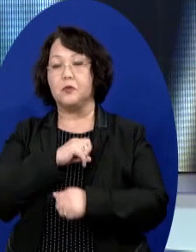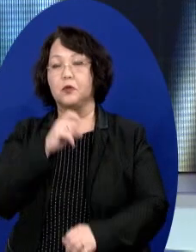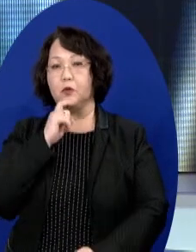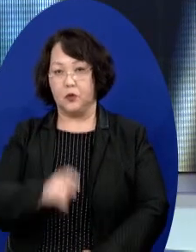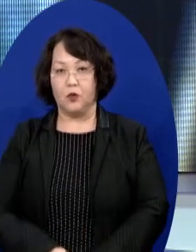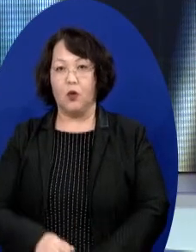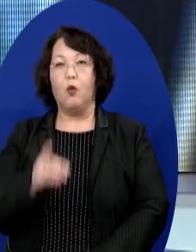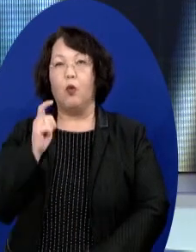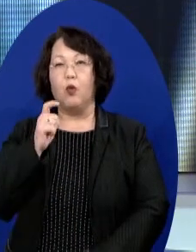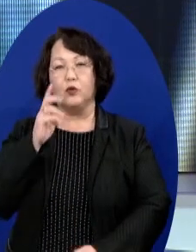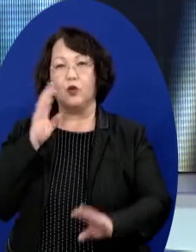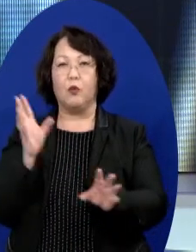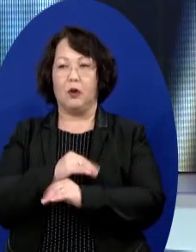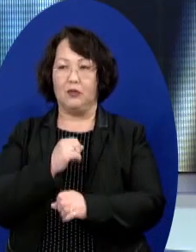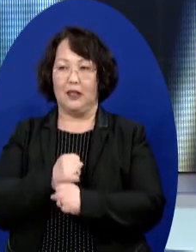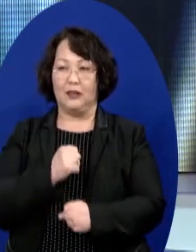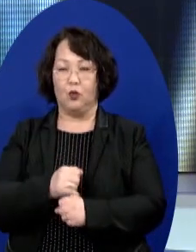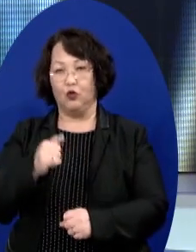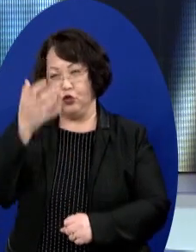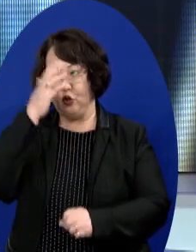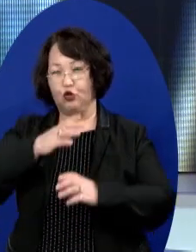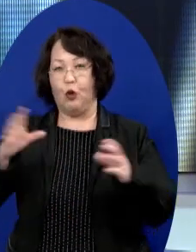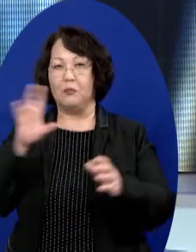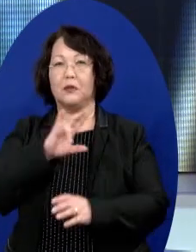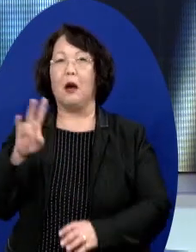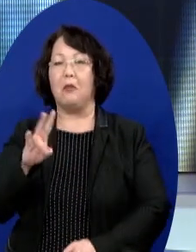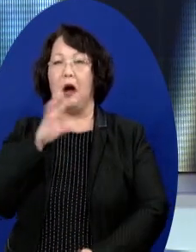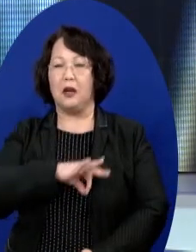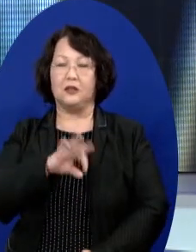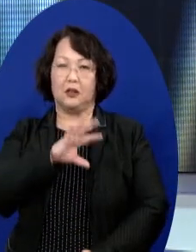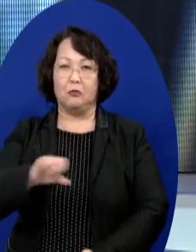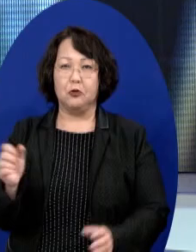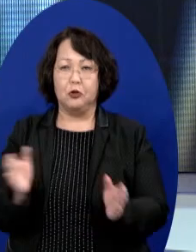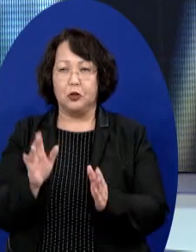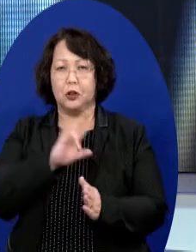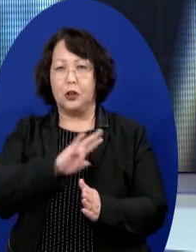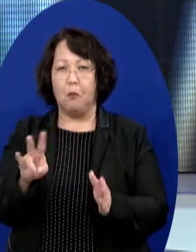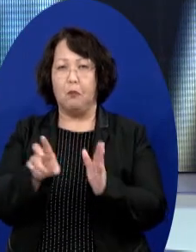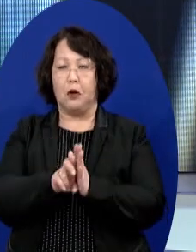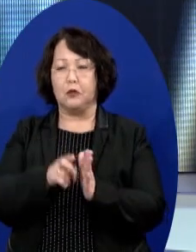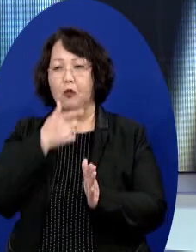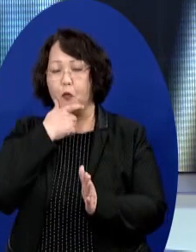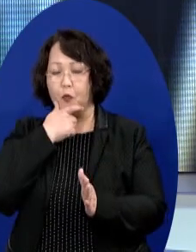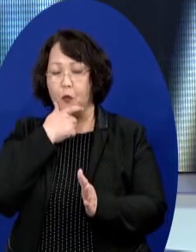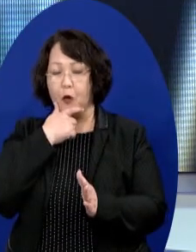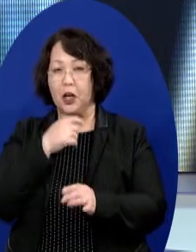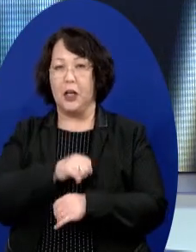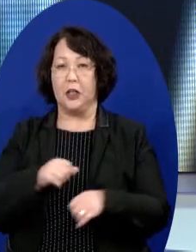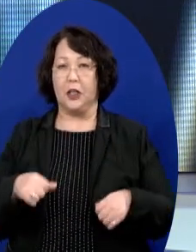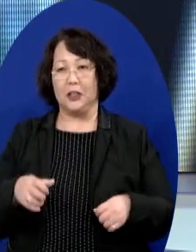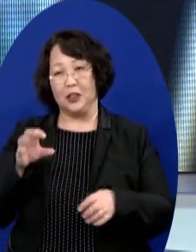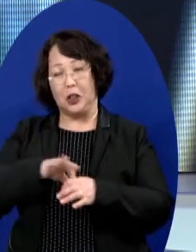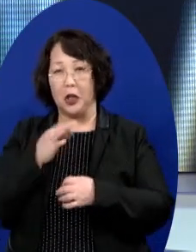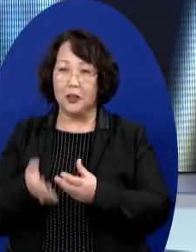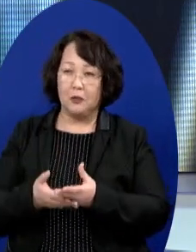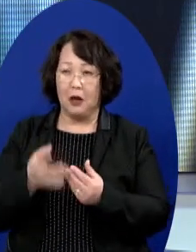Мажоритар тогтолцоогоор сонгууль явуулах нь зөвхөн улс төрийн томоохон намуудад ашигтай. Жижиг намуудын боломж алдагдаж, сонгогчдын санал өнгөддөг гэж